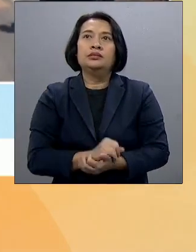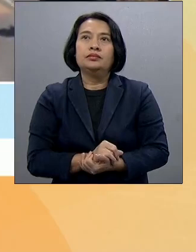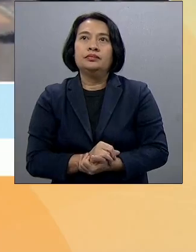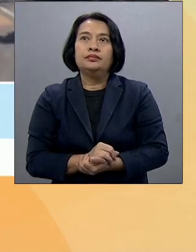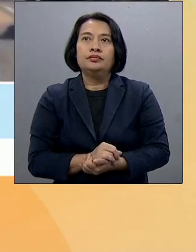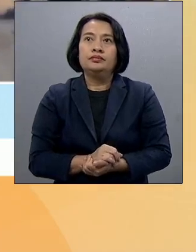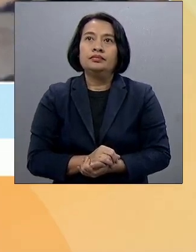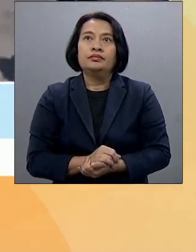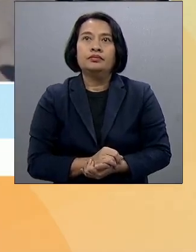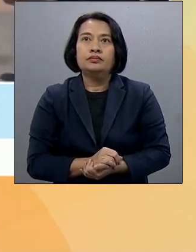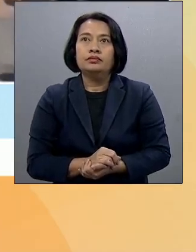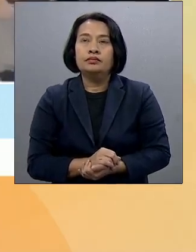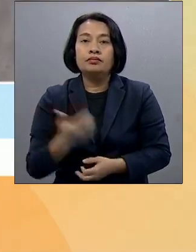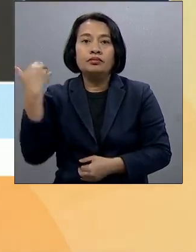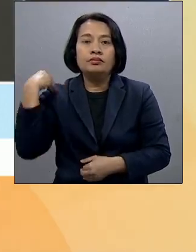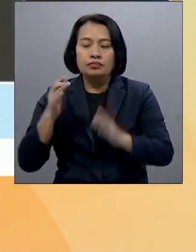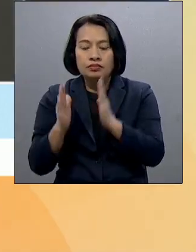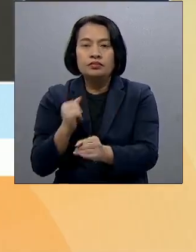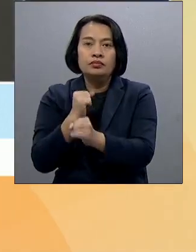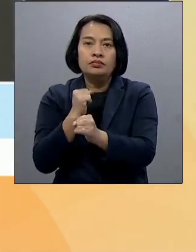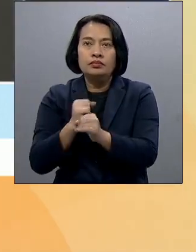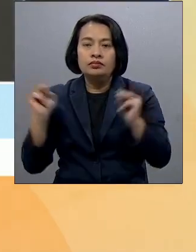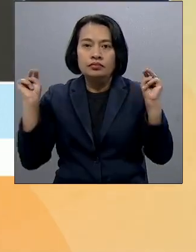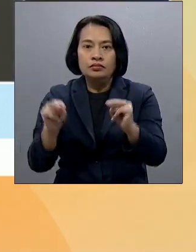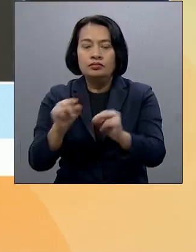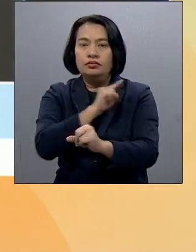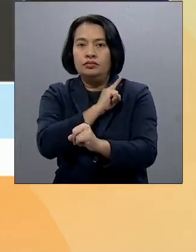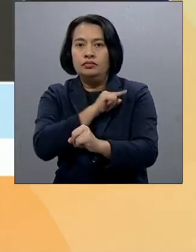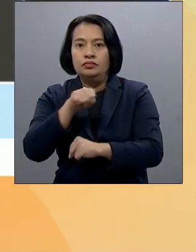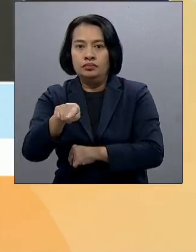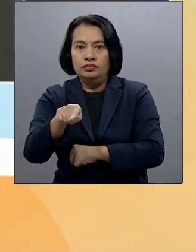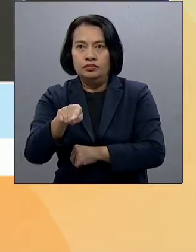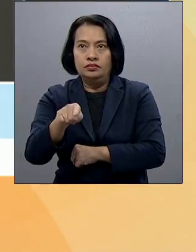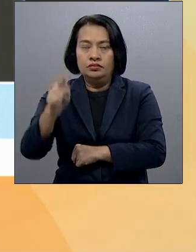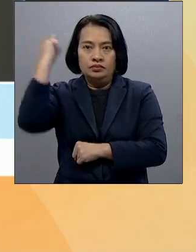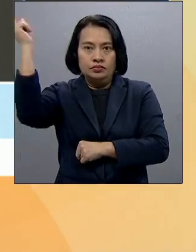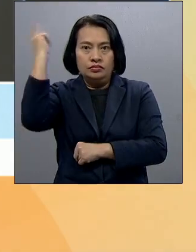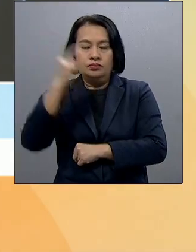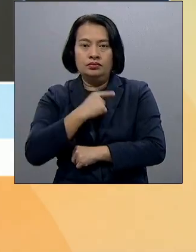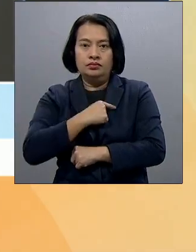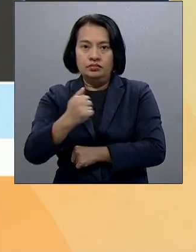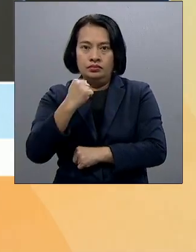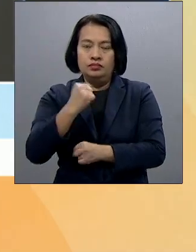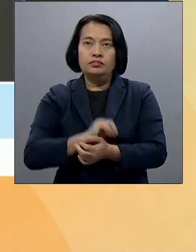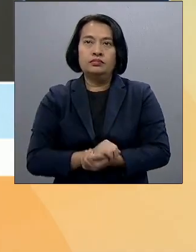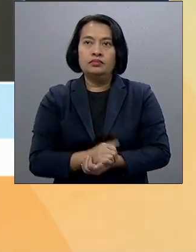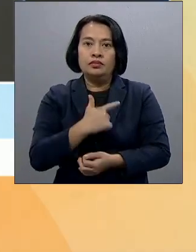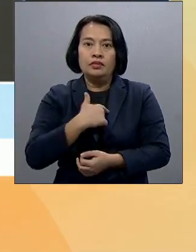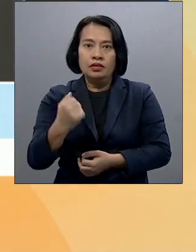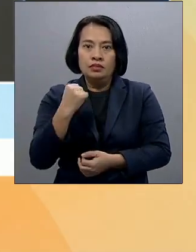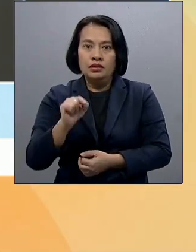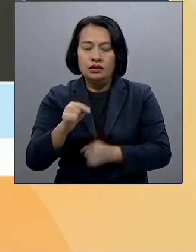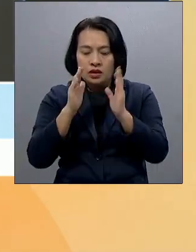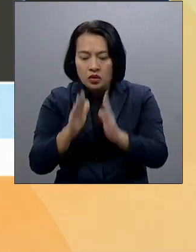ก็มีเจ้าหน้าที่คอยดูแลอยู่นะคะเพื่อความมั่นใจของนักท่องเที่ยวนะคะแต่บางคนนี่อาจจะแบบไปอยากเห็นเสืออะไรแบบนี้มีค